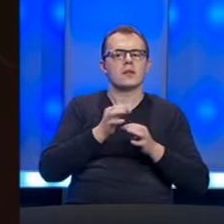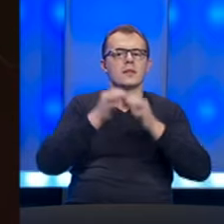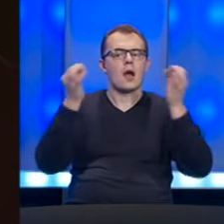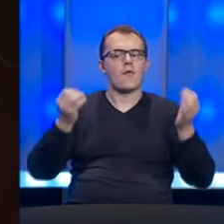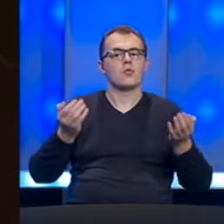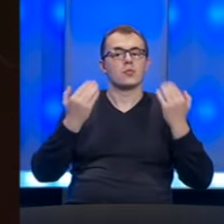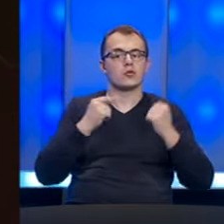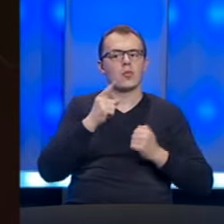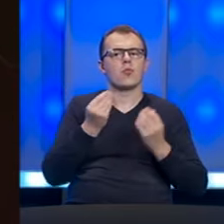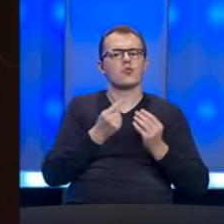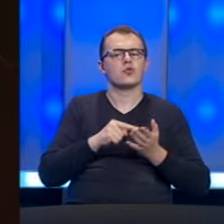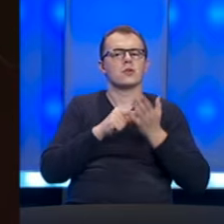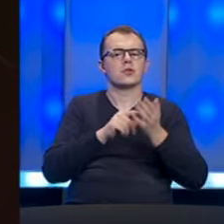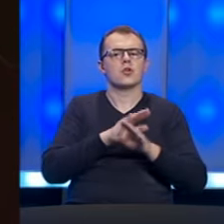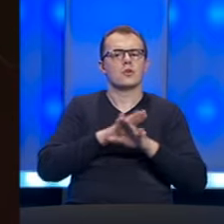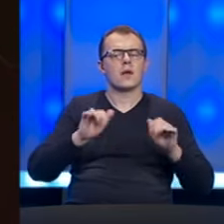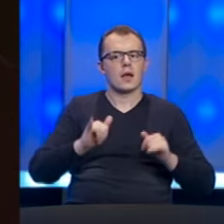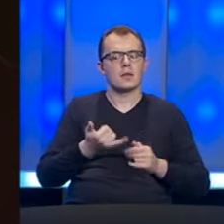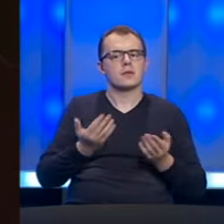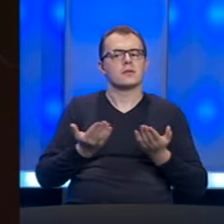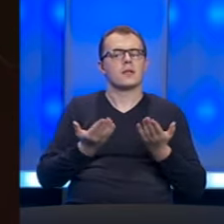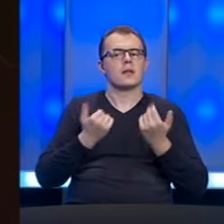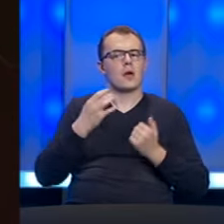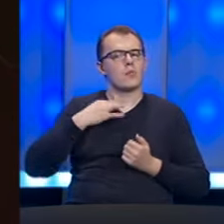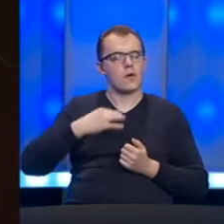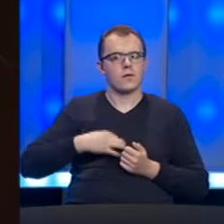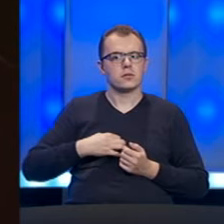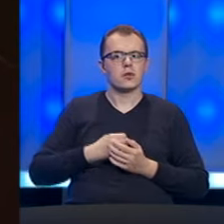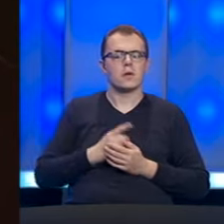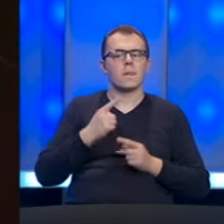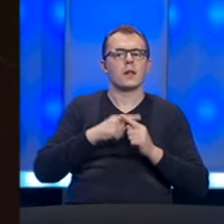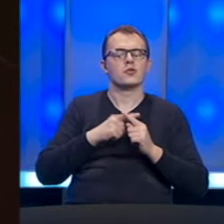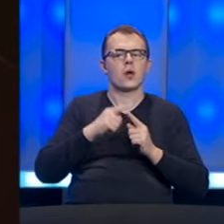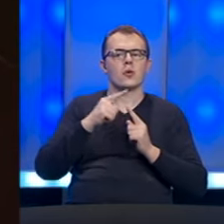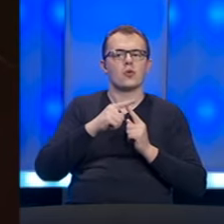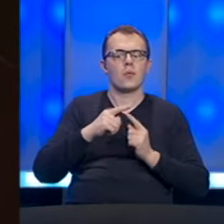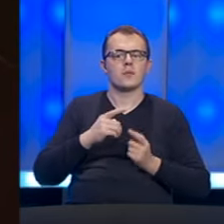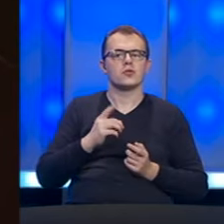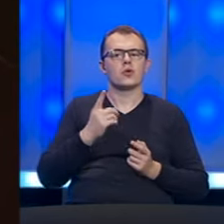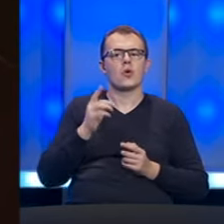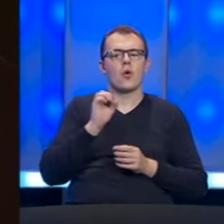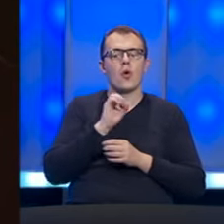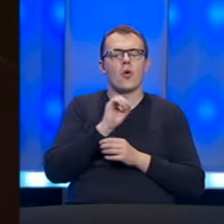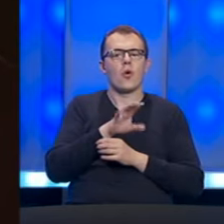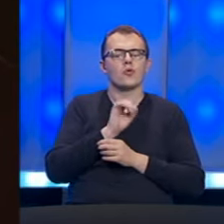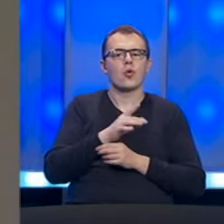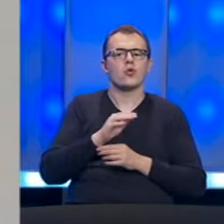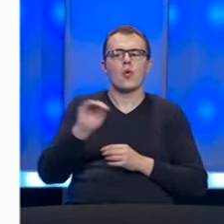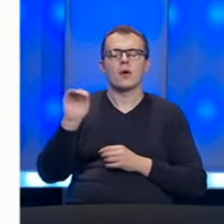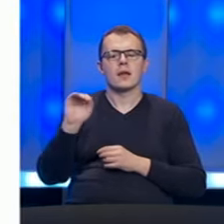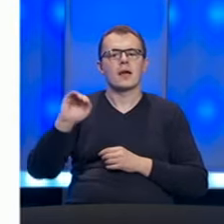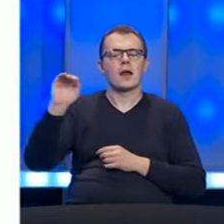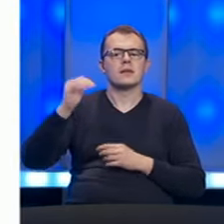Međutim, ono što se ipak ističe od svega jeste da je profesor Zoran Tomić odgojio generacije